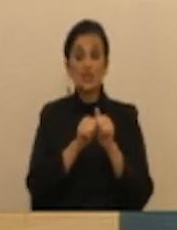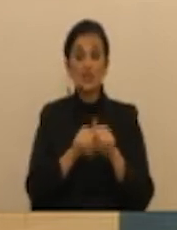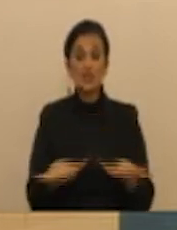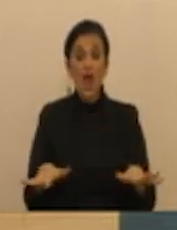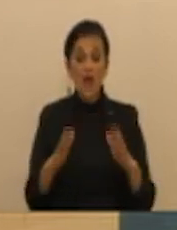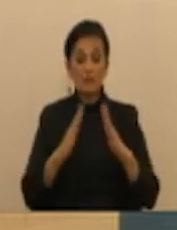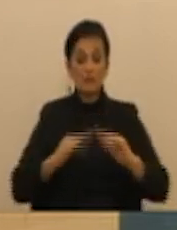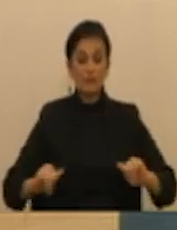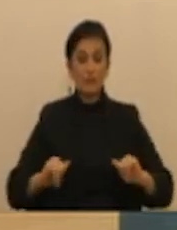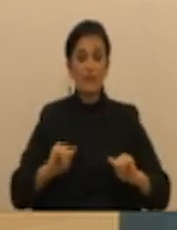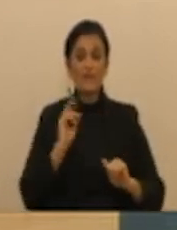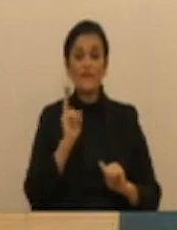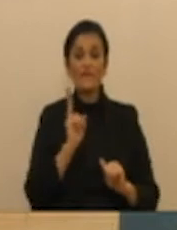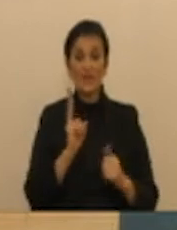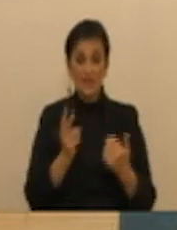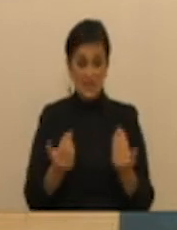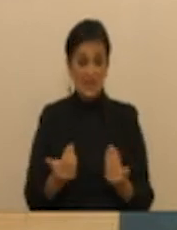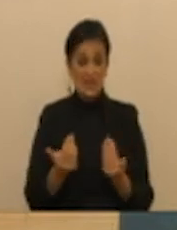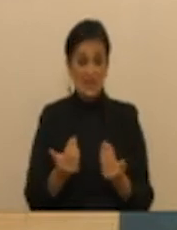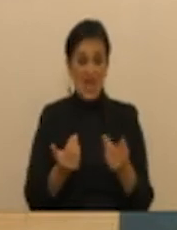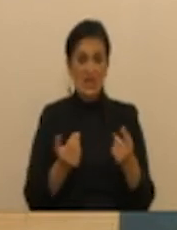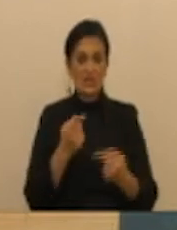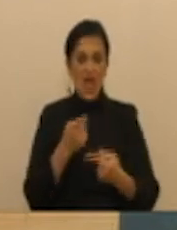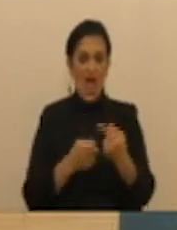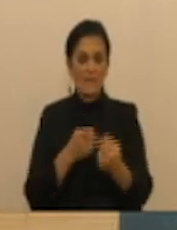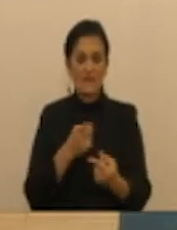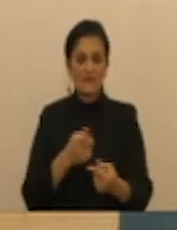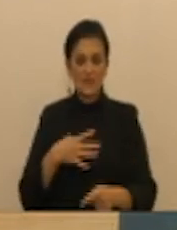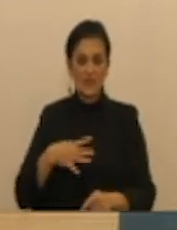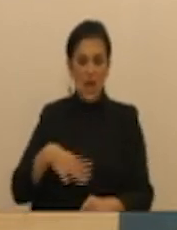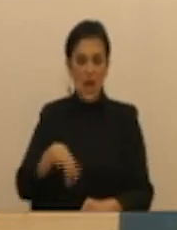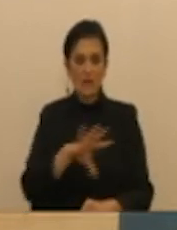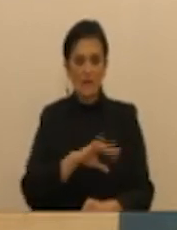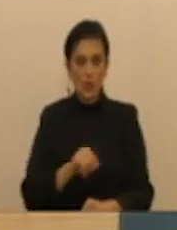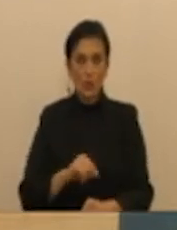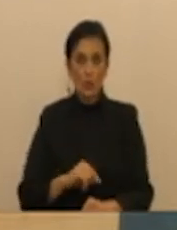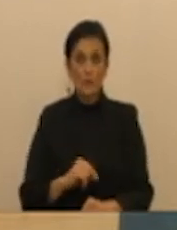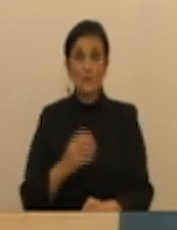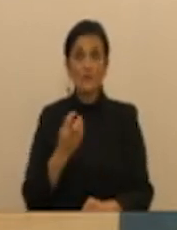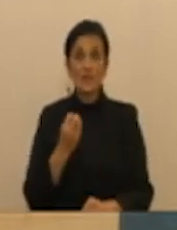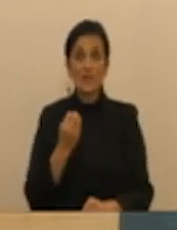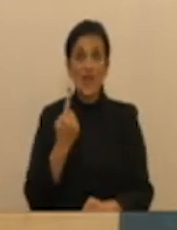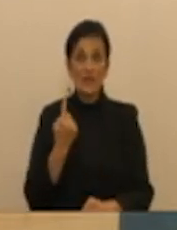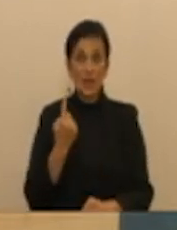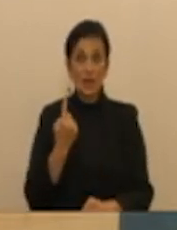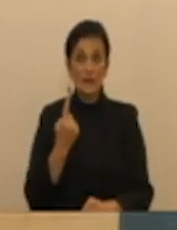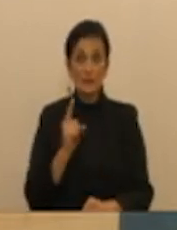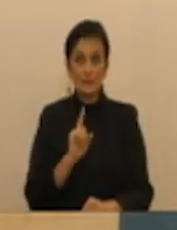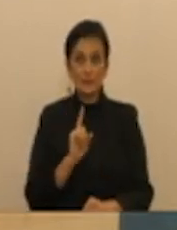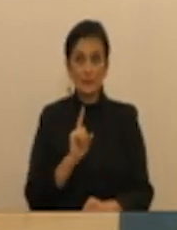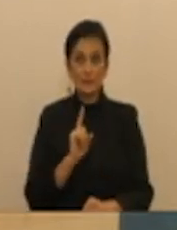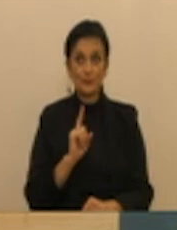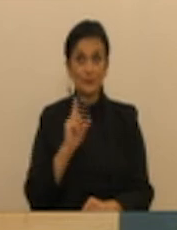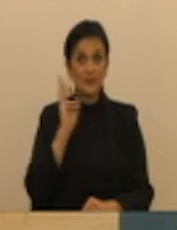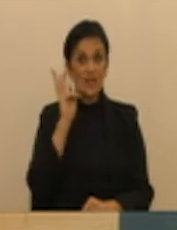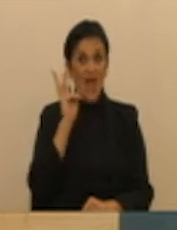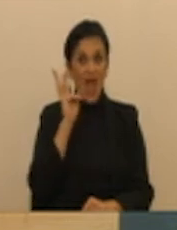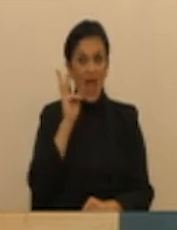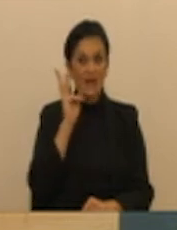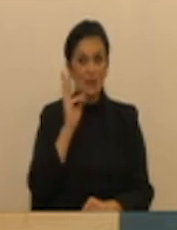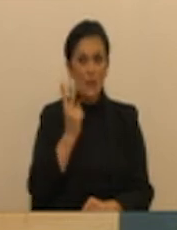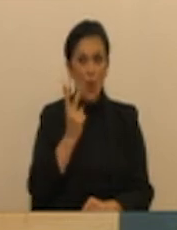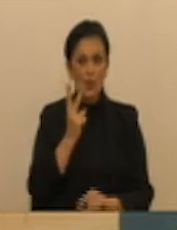იმან ვინც დღეს ებრძვის საქართველოს კიდევ ერთი რამ ელჩებზე ორიოდის